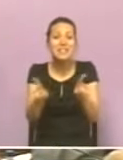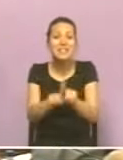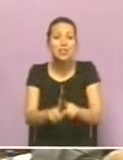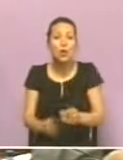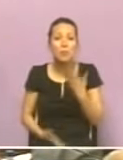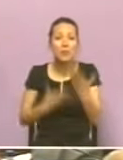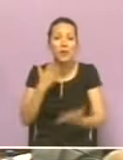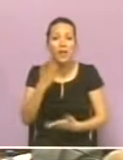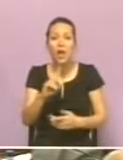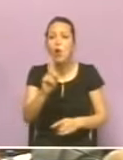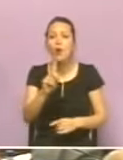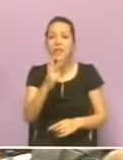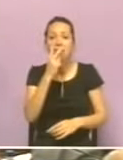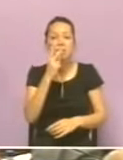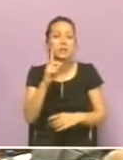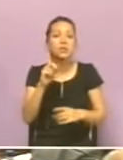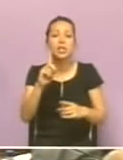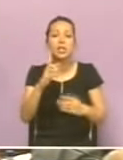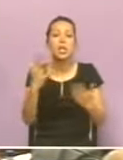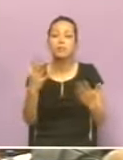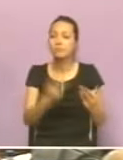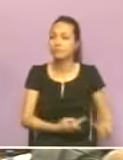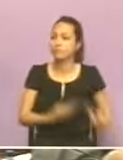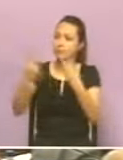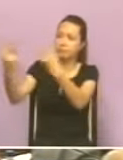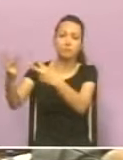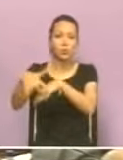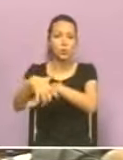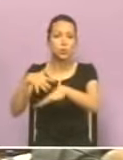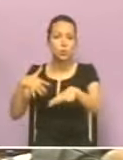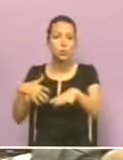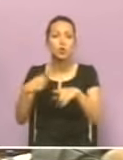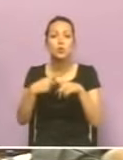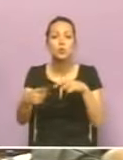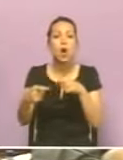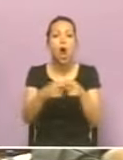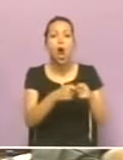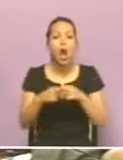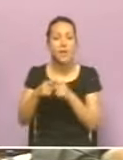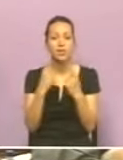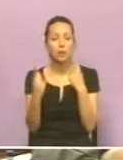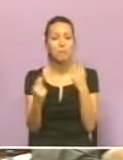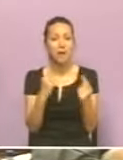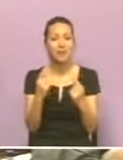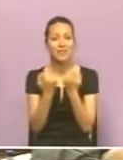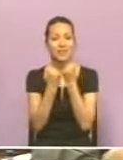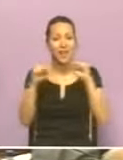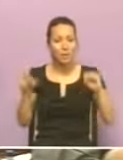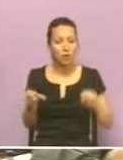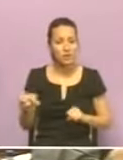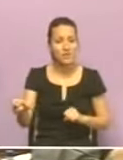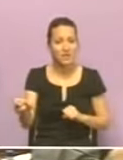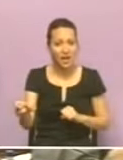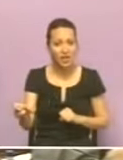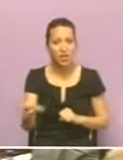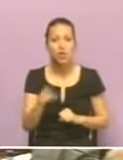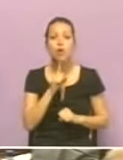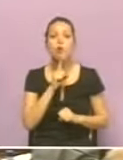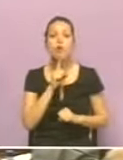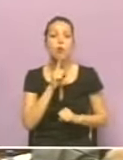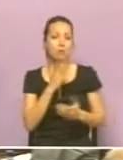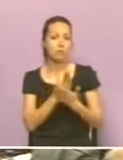nije video svetlost dana, nije otišao na skupštinu samo iz razloga što tadašnji koalicioni partner Demokratske stranke koji je imao i